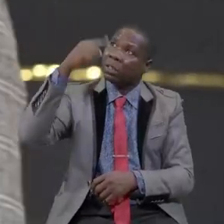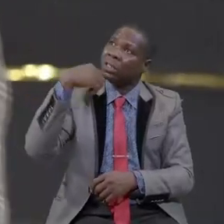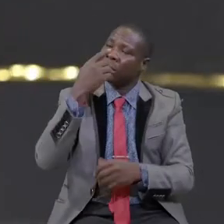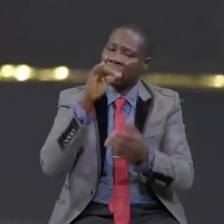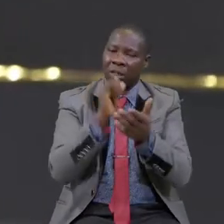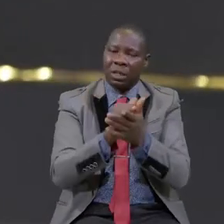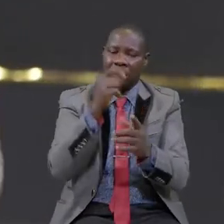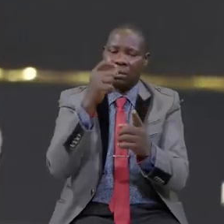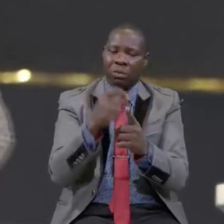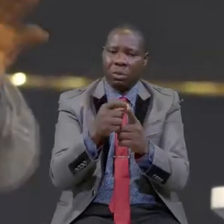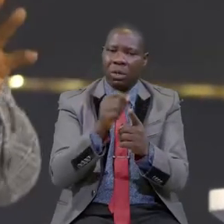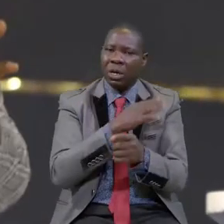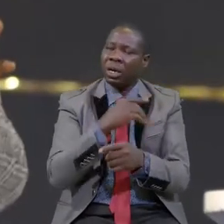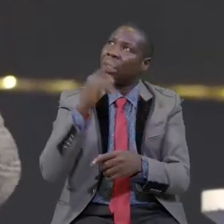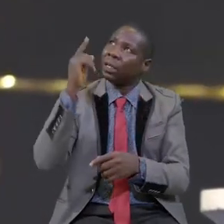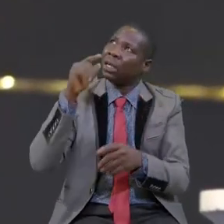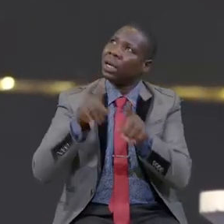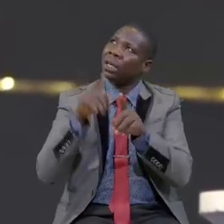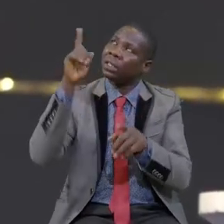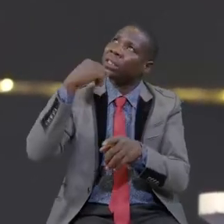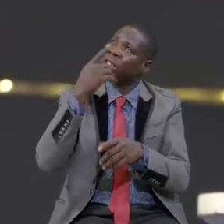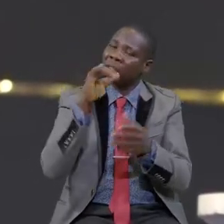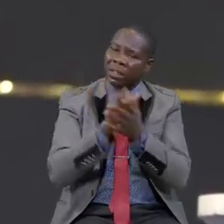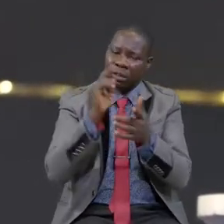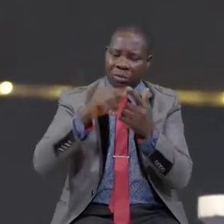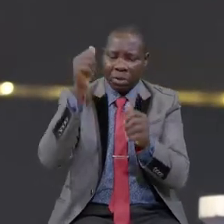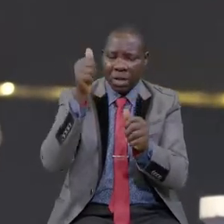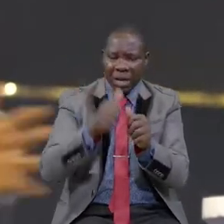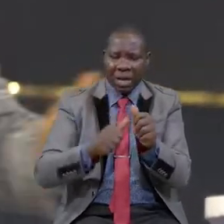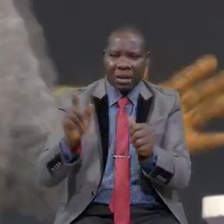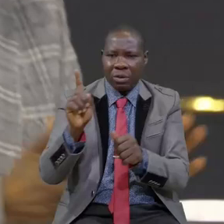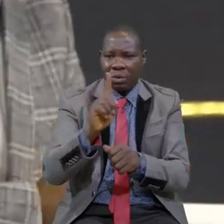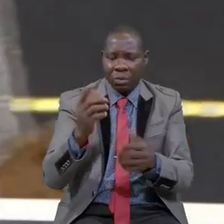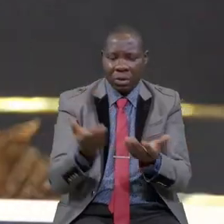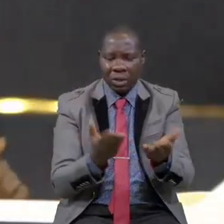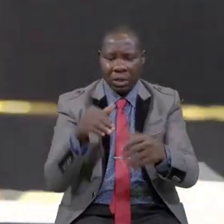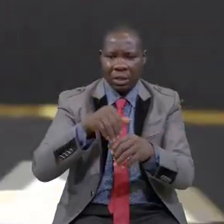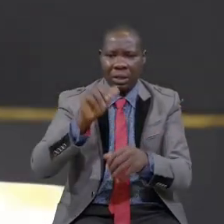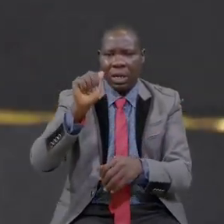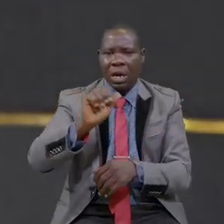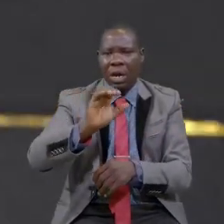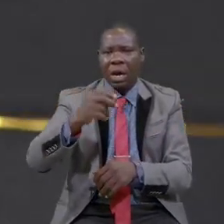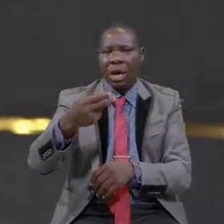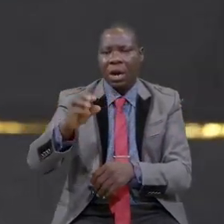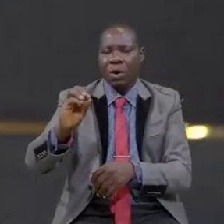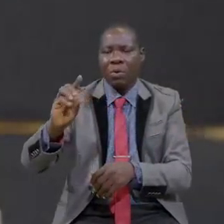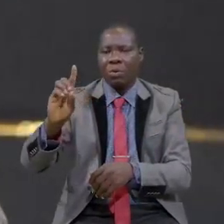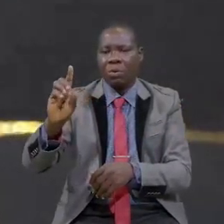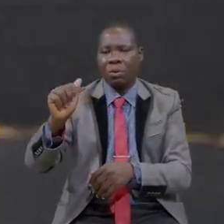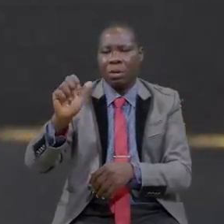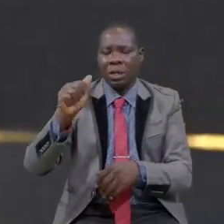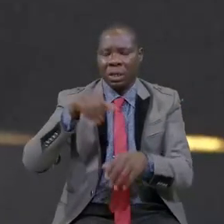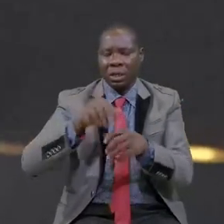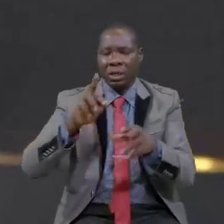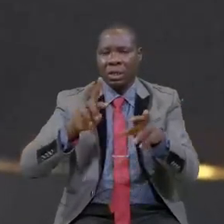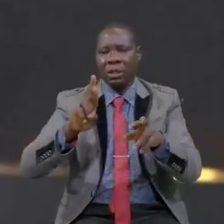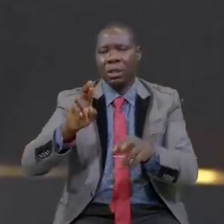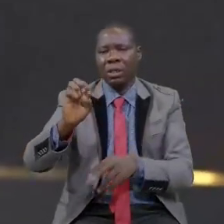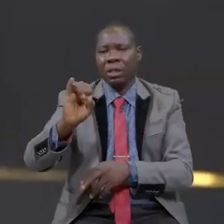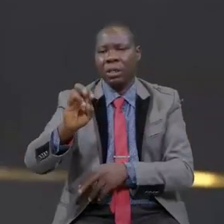déclaré à tout le monde, à Wada ici, il a déclaré à tous ceux qui sont dans l'état de